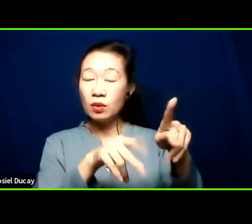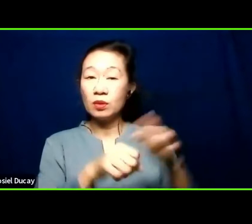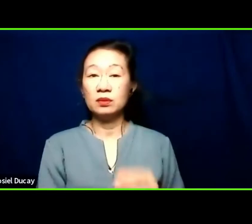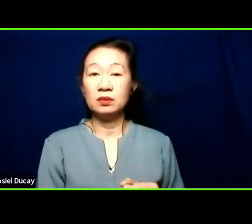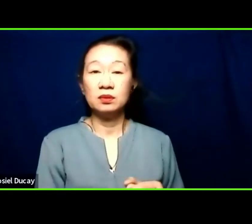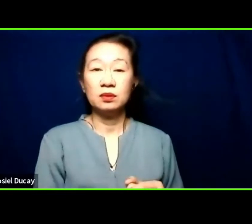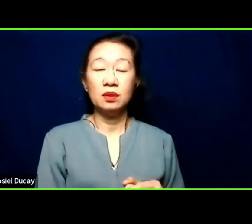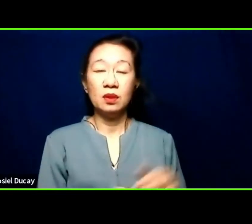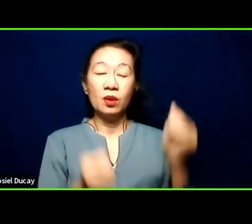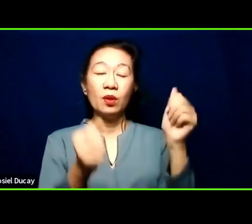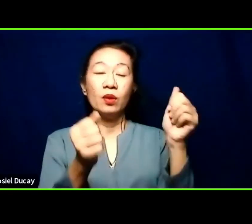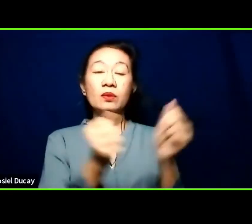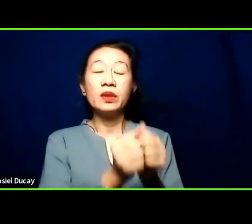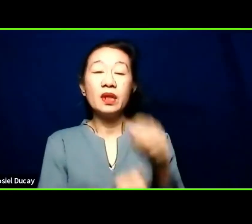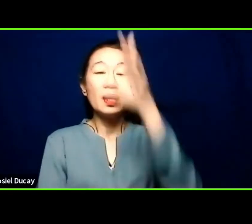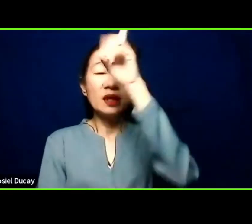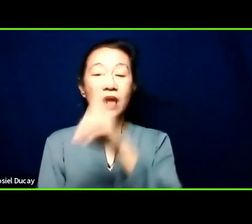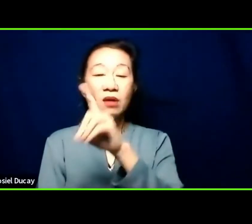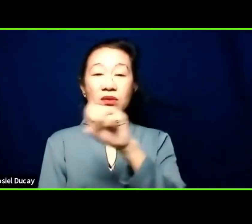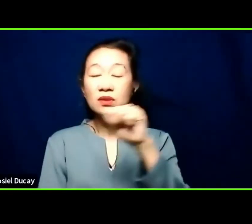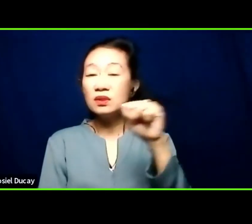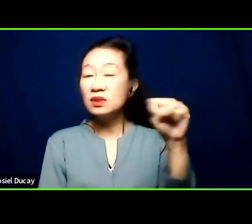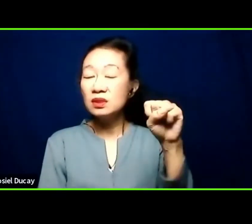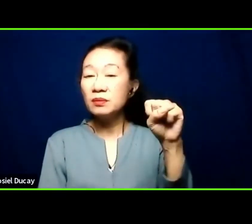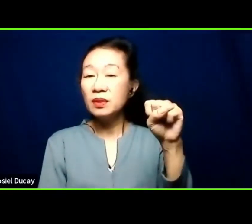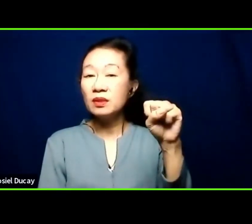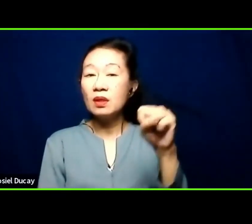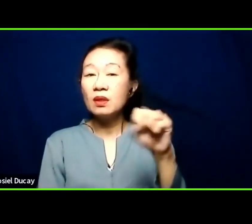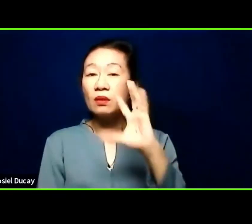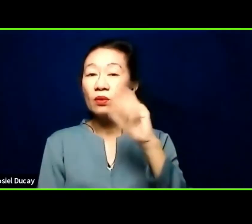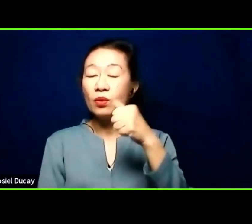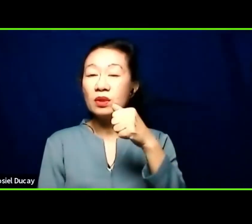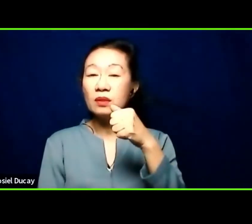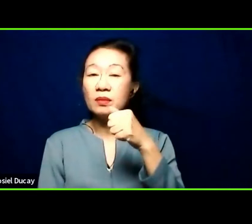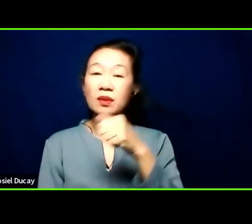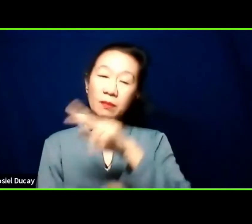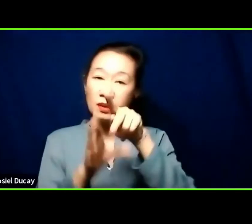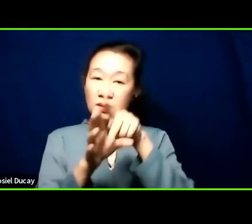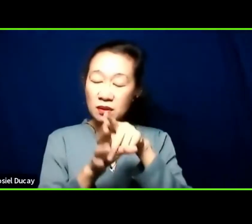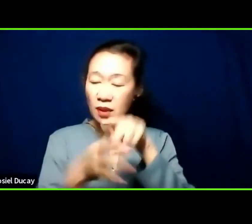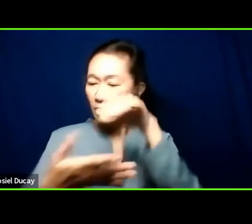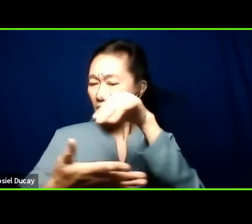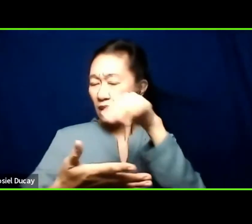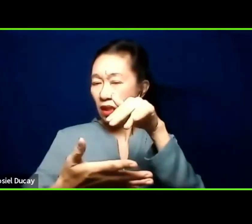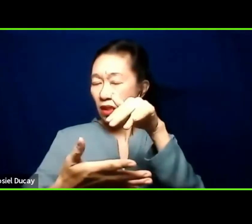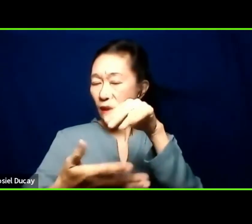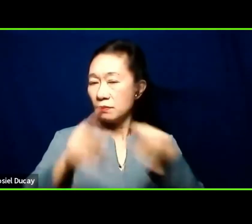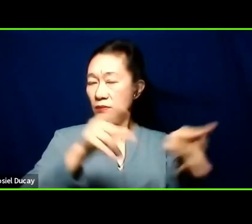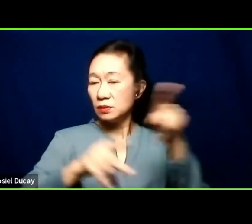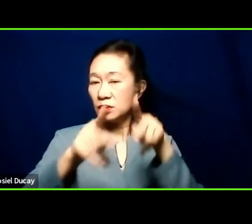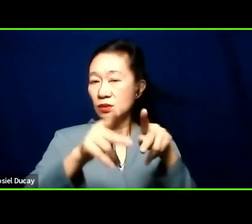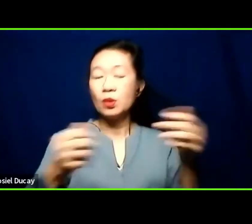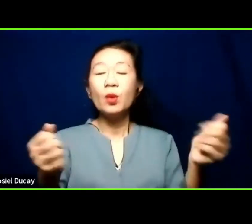taong may Down syndrome, doon sa mga naging subject ng pag-aaral o yung mga taong may